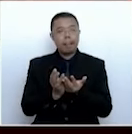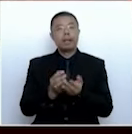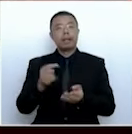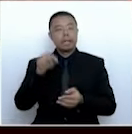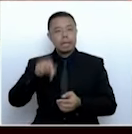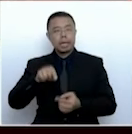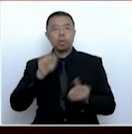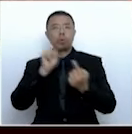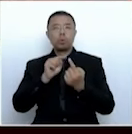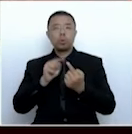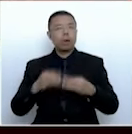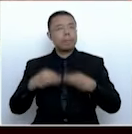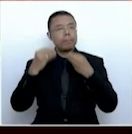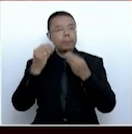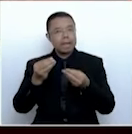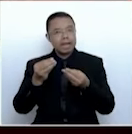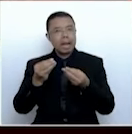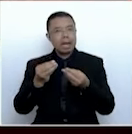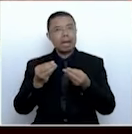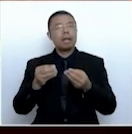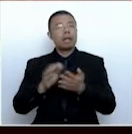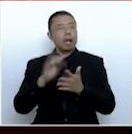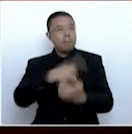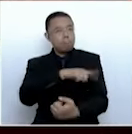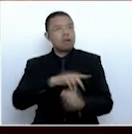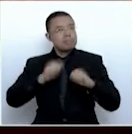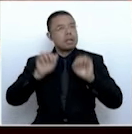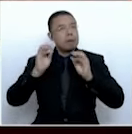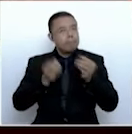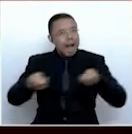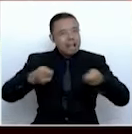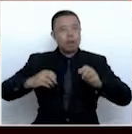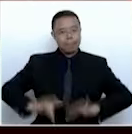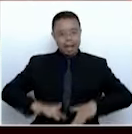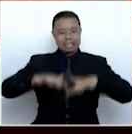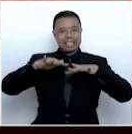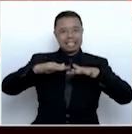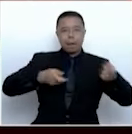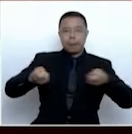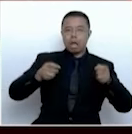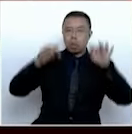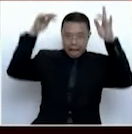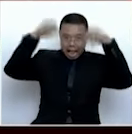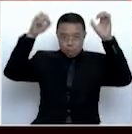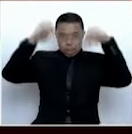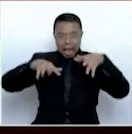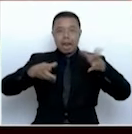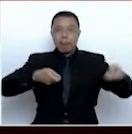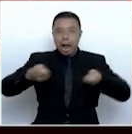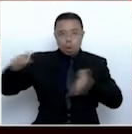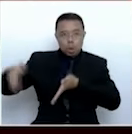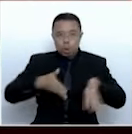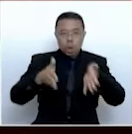sini untuk dapat menanggulangi banjir dengan manajemen air hujan dan juga manajemen sungai